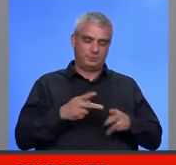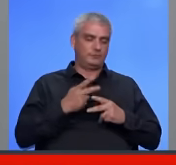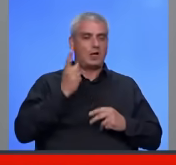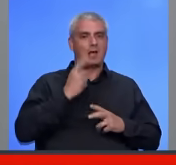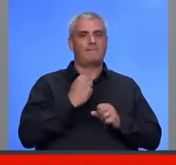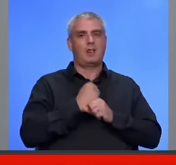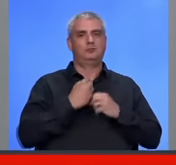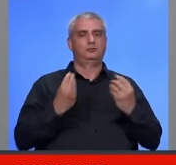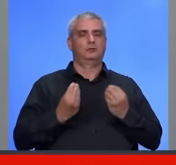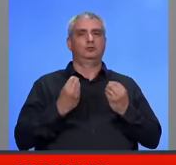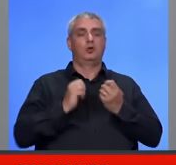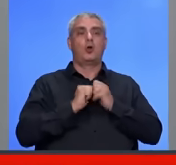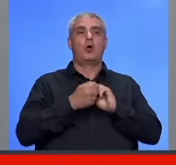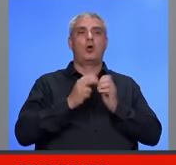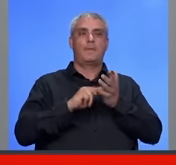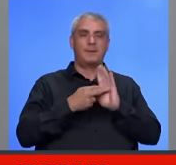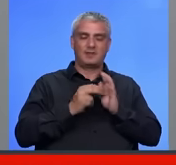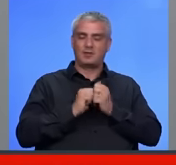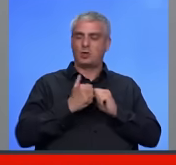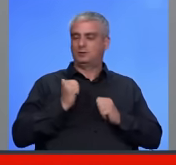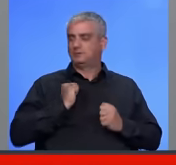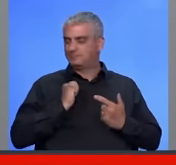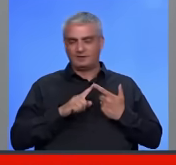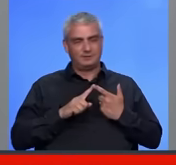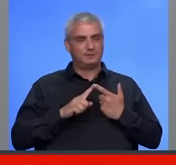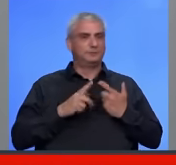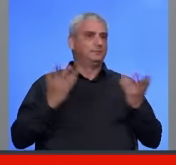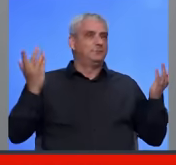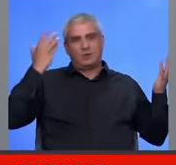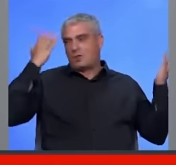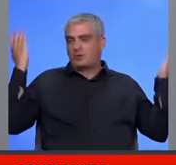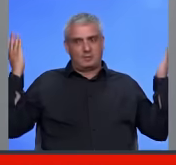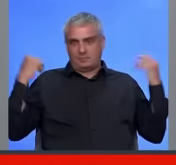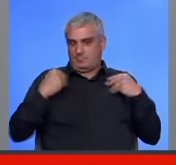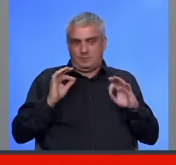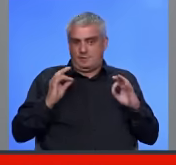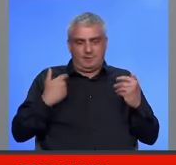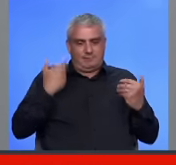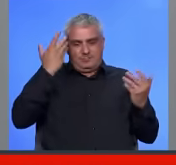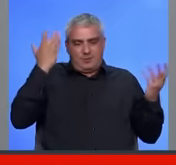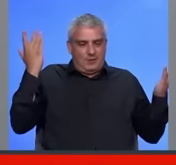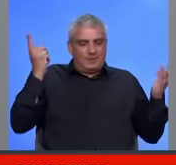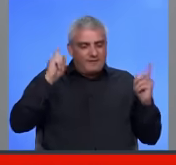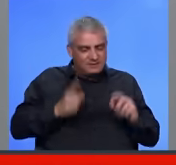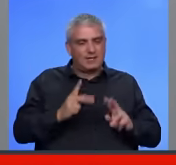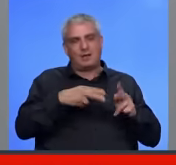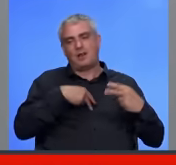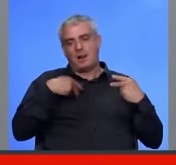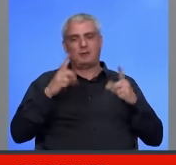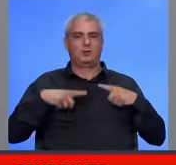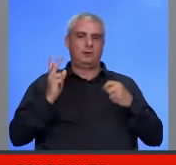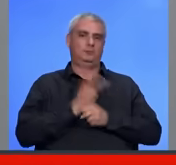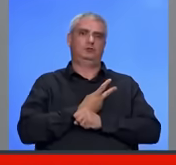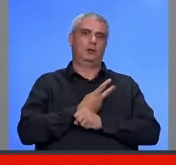לעשות משהו, או מדיני, או צבאי, אני לא יודעת מה, אני באמת לא יודעת מה, אבל צריך להחזיר אותנו לשגרה,